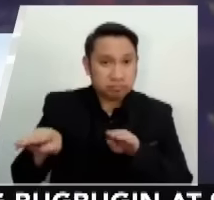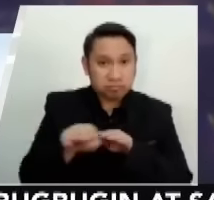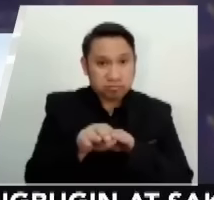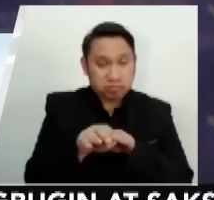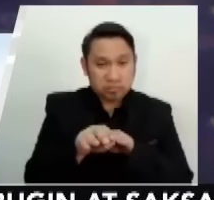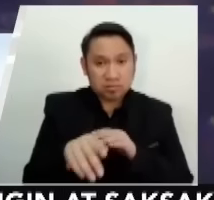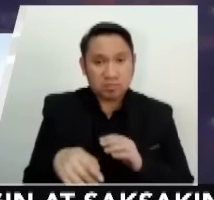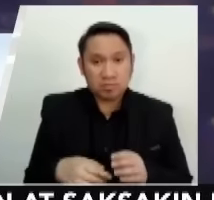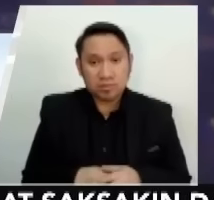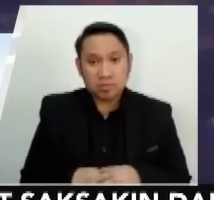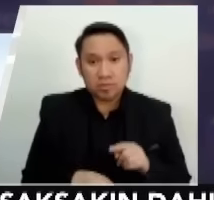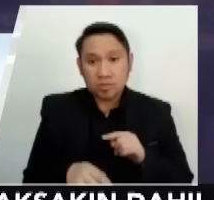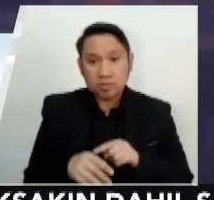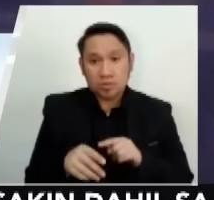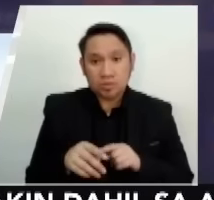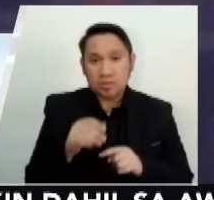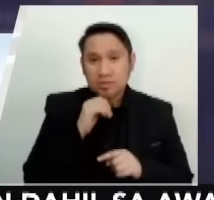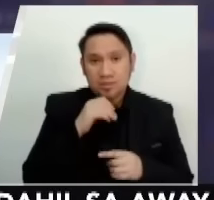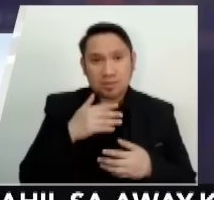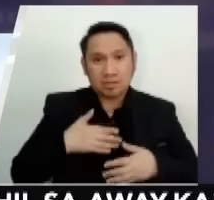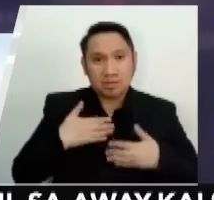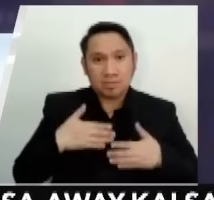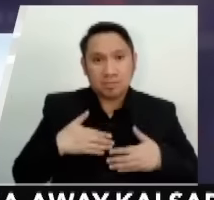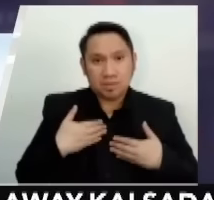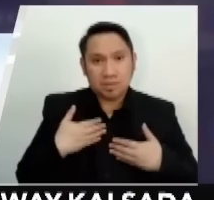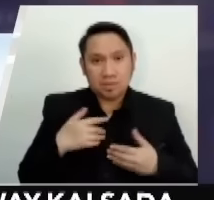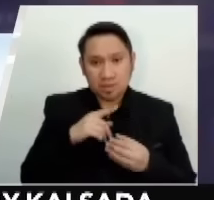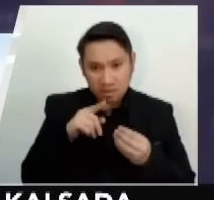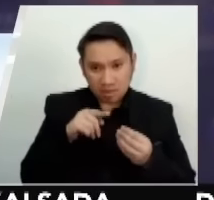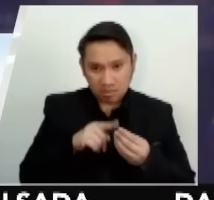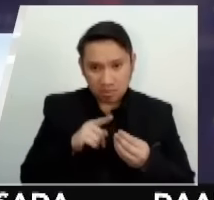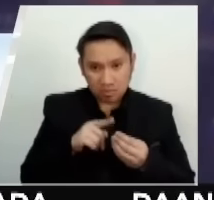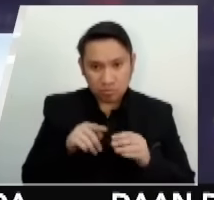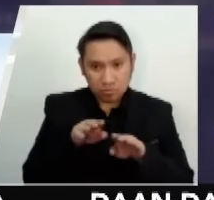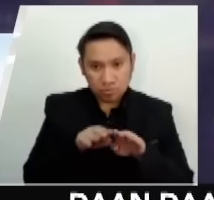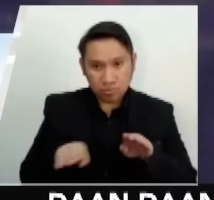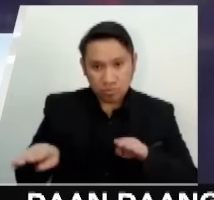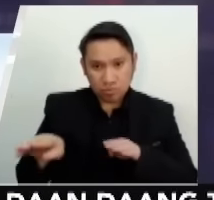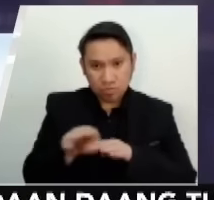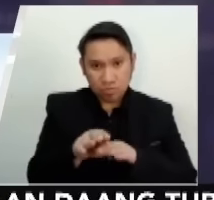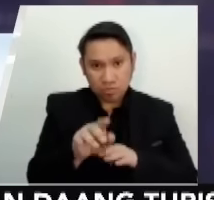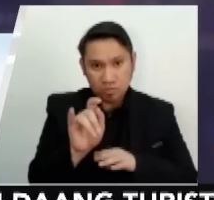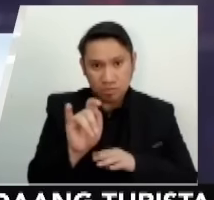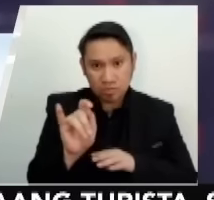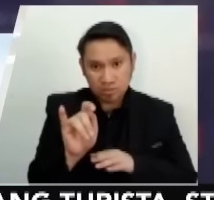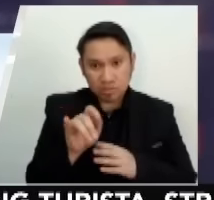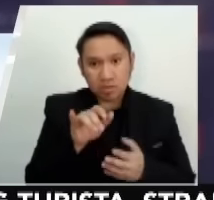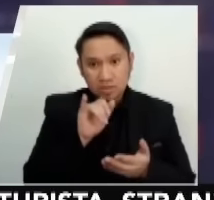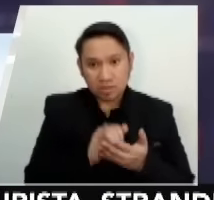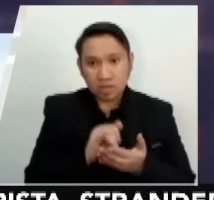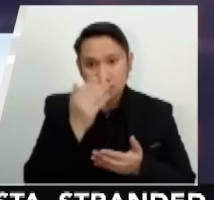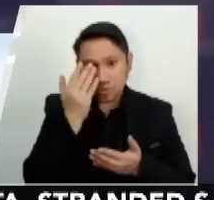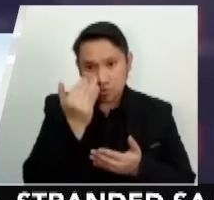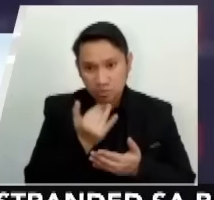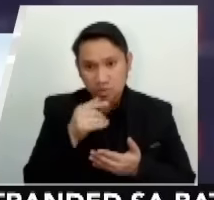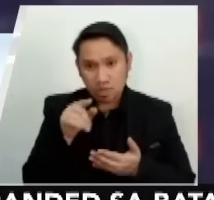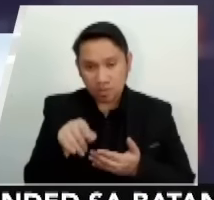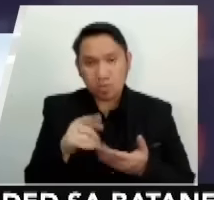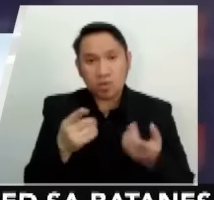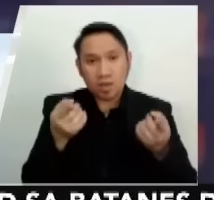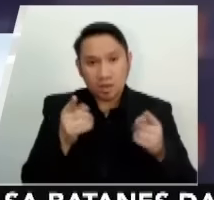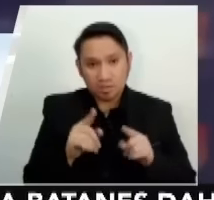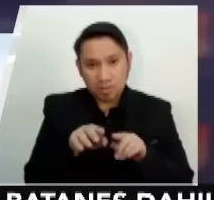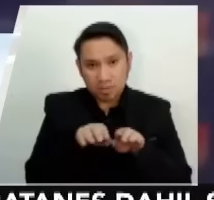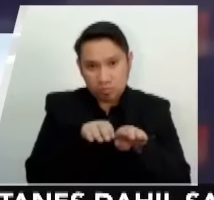hindi siya natuwa dun sa pag-overtake nitong victim, kaya nagkaroon nga ng hitlitan sa daan and